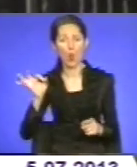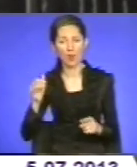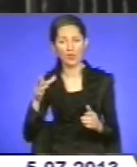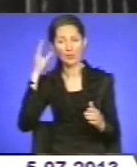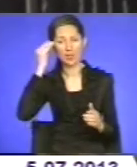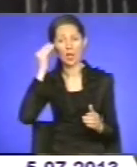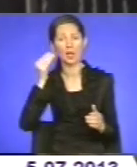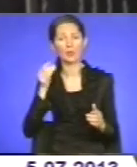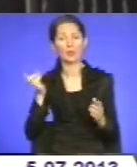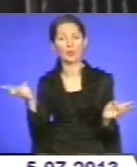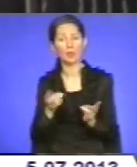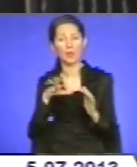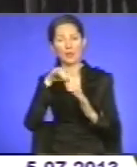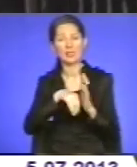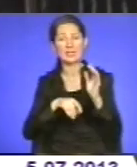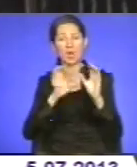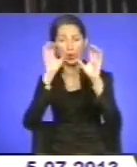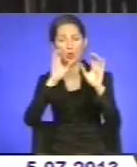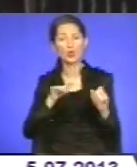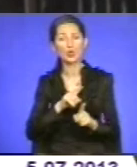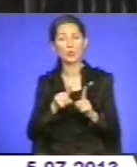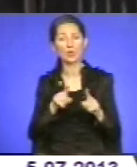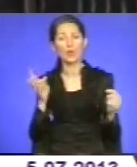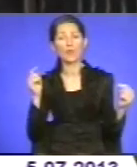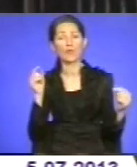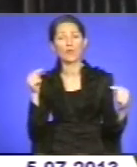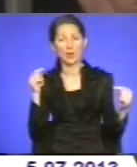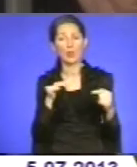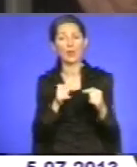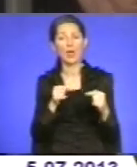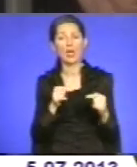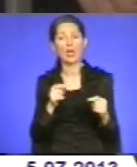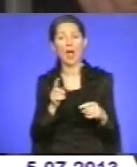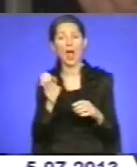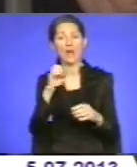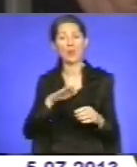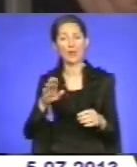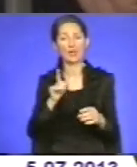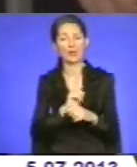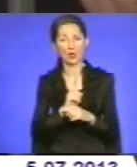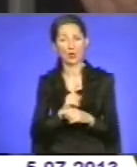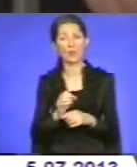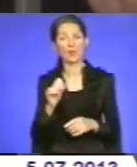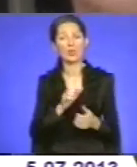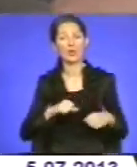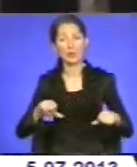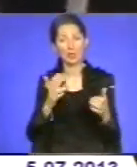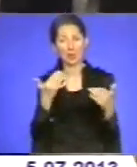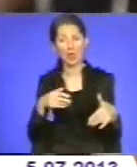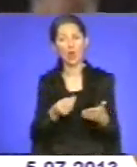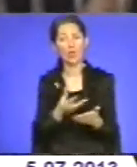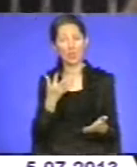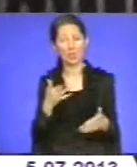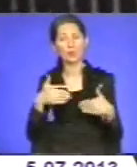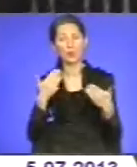що відповідали б європейським нормам. Венеціанська комісія вже оцінила запропоновані українськими фахівцями зміни. Президент передає законопроект